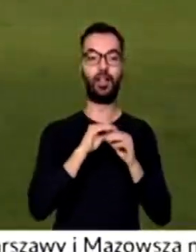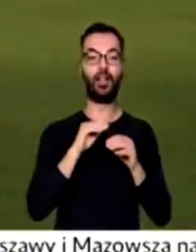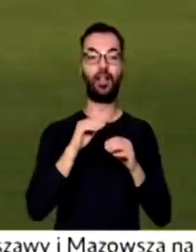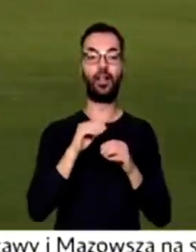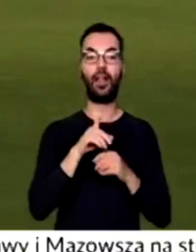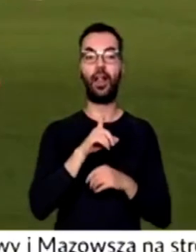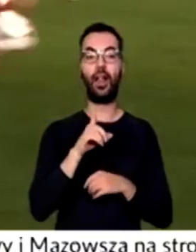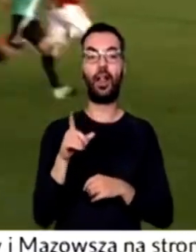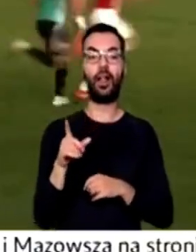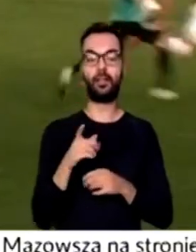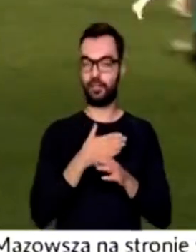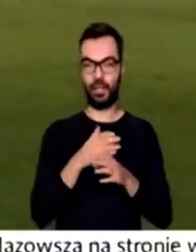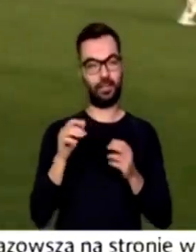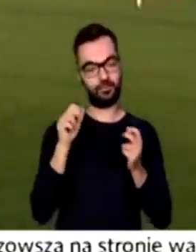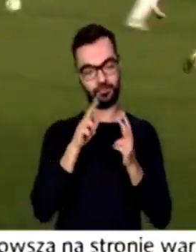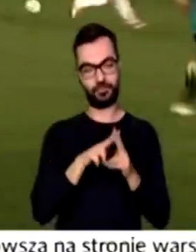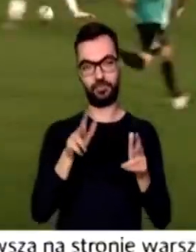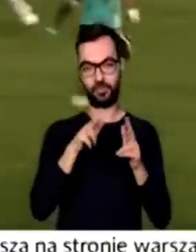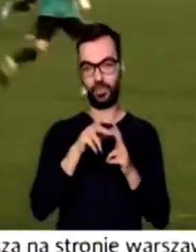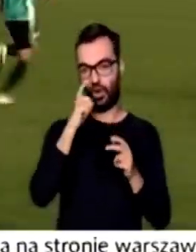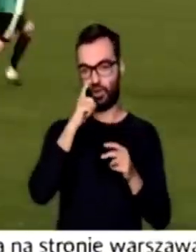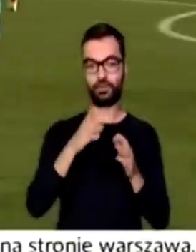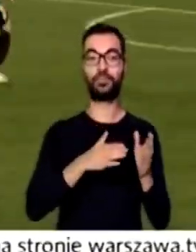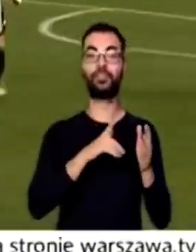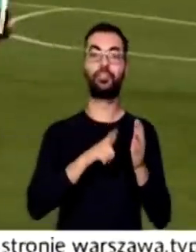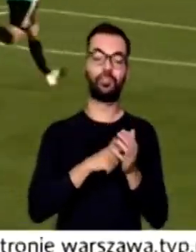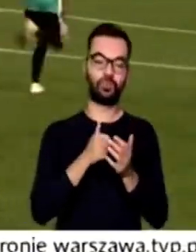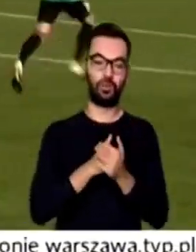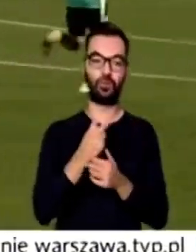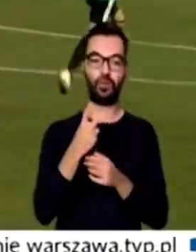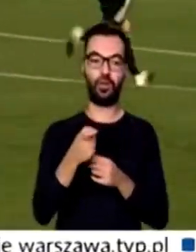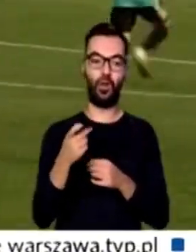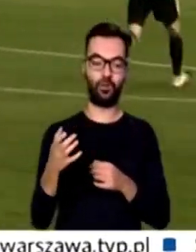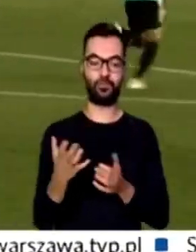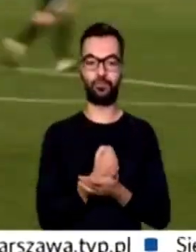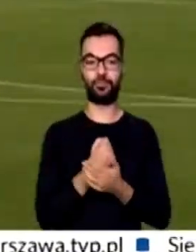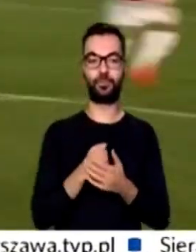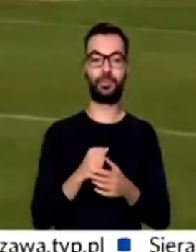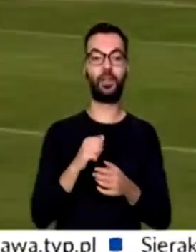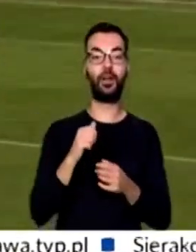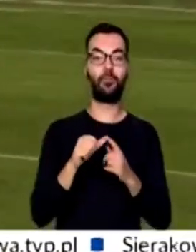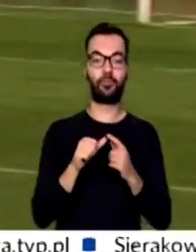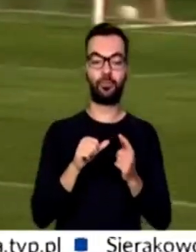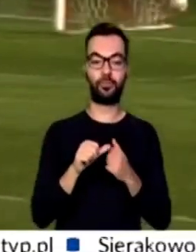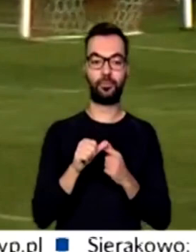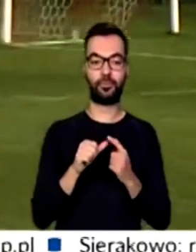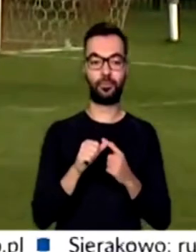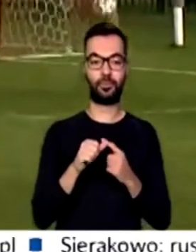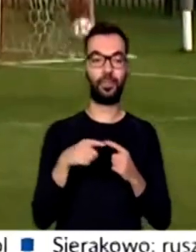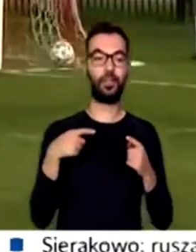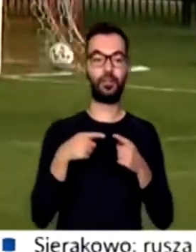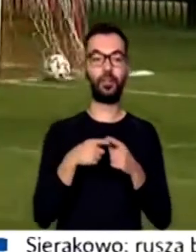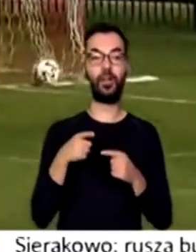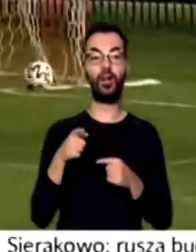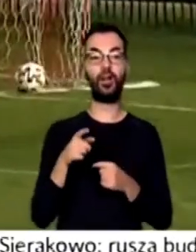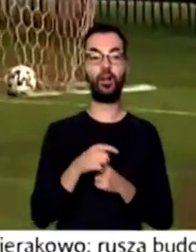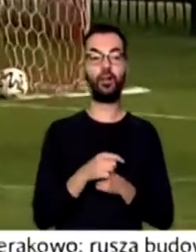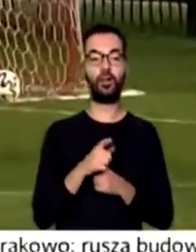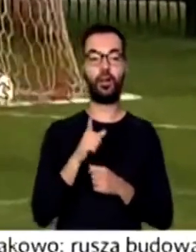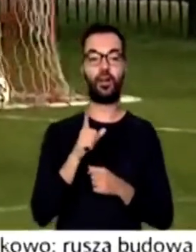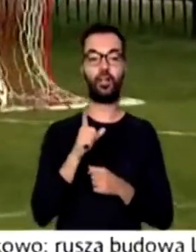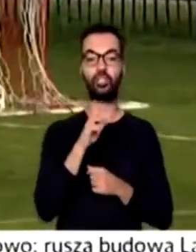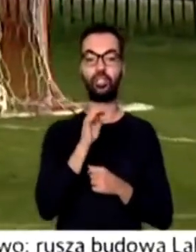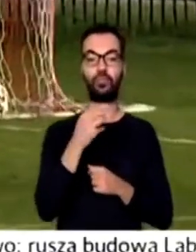Krzysztofa Chrobaka nie spoczęli na laurach i zdobyli kolejne dwie bramki. Najpierw precyzyjnym strzałem w długi ruch bramkarza Legii pokonał